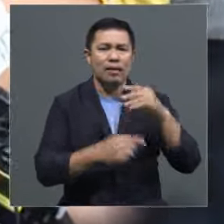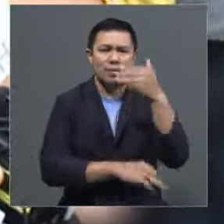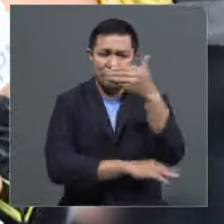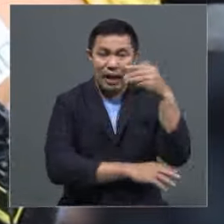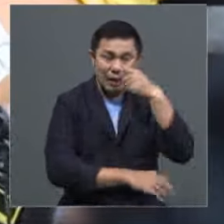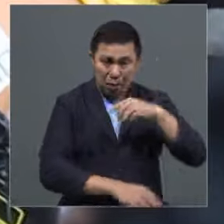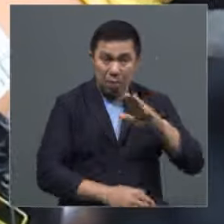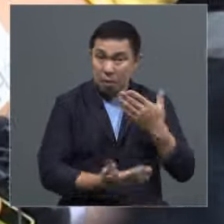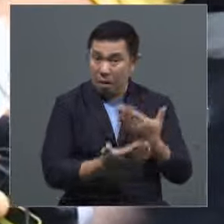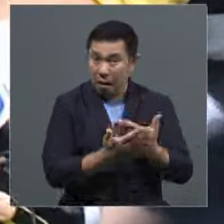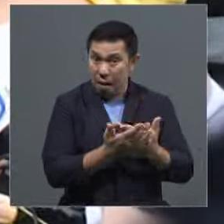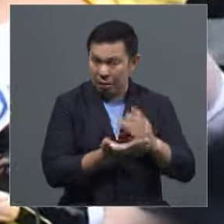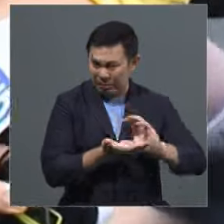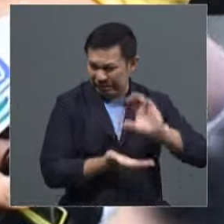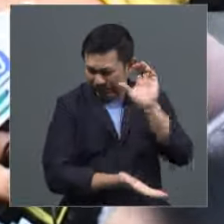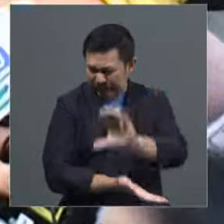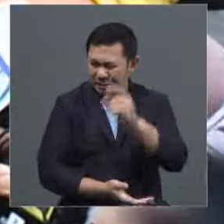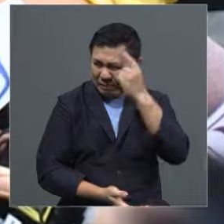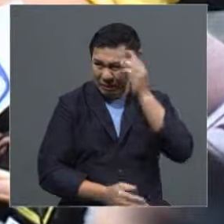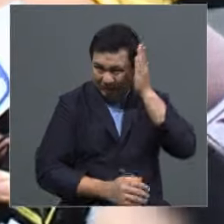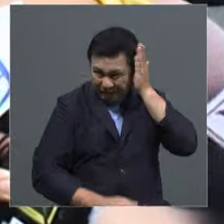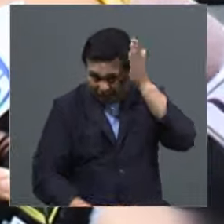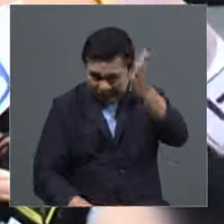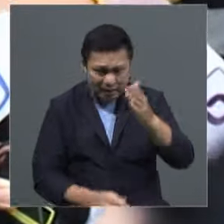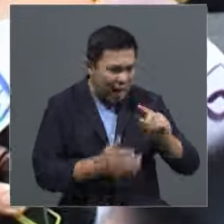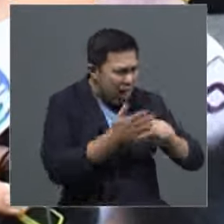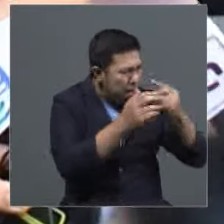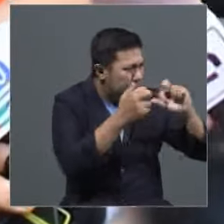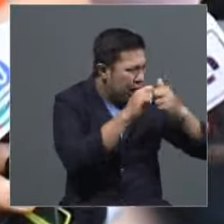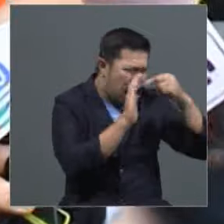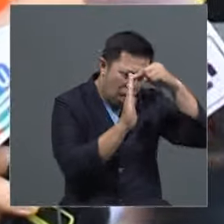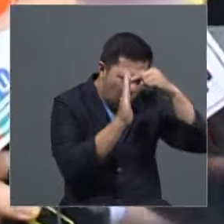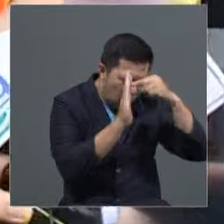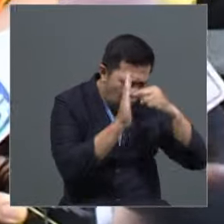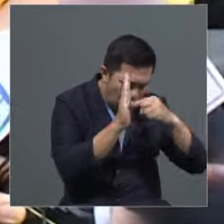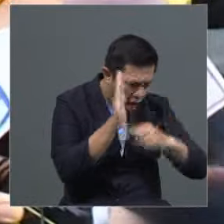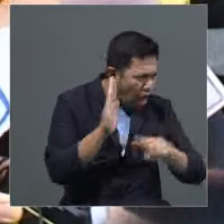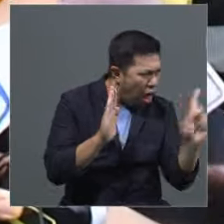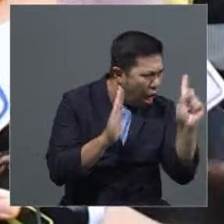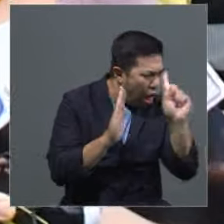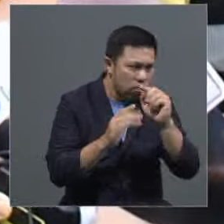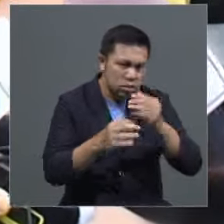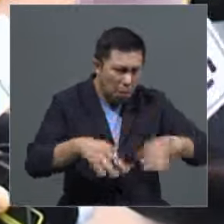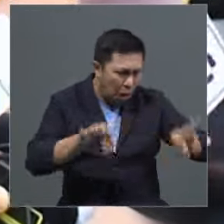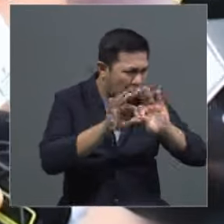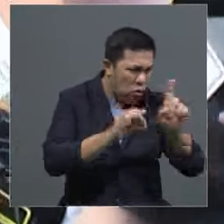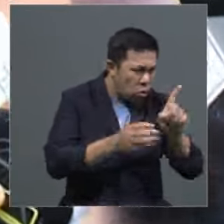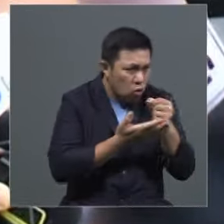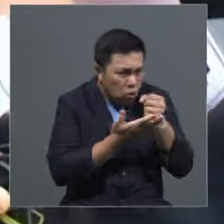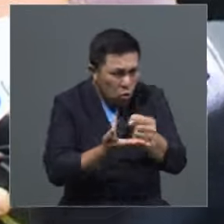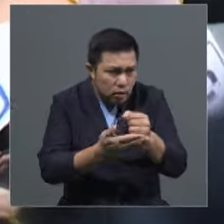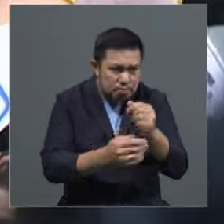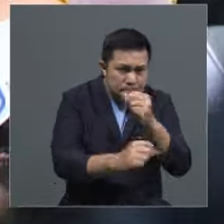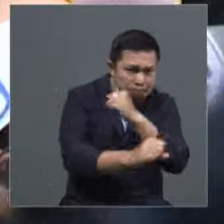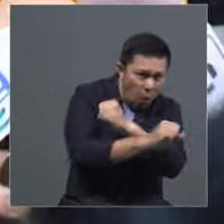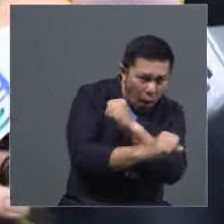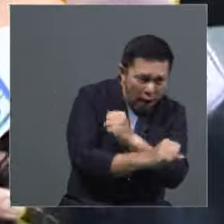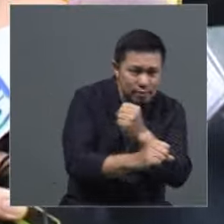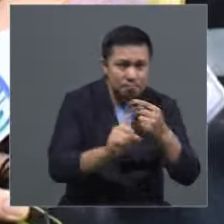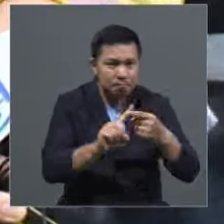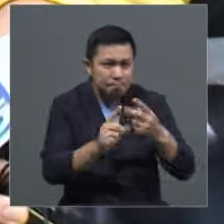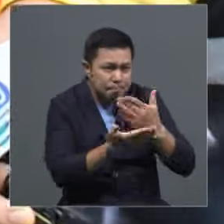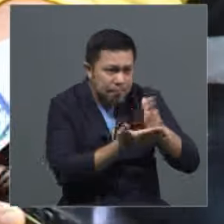ต้องใช้เงินให้คิดกันระยะยาวดูตั้งแต่ต้นน้ำลงมาถึงปลายน้ำแล้วดูว่าสิ่งไหนที่สามารถที่จะกักกันหรือก